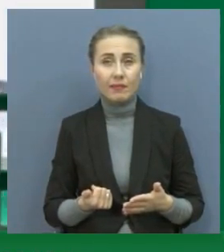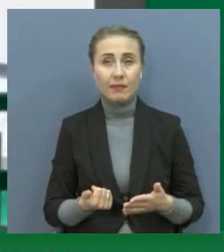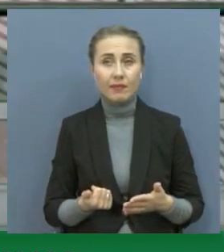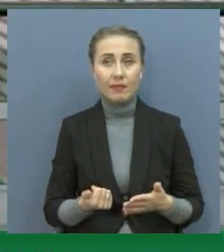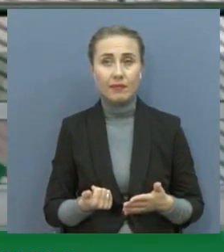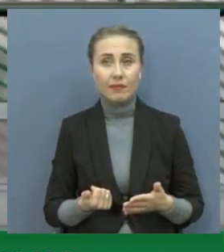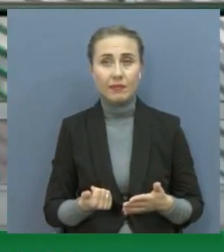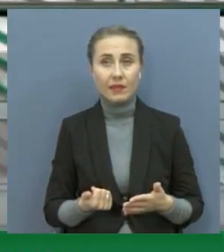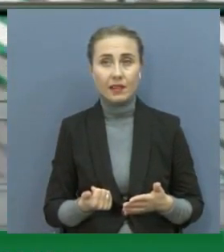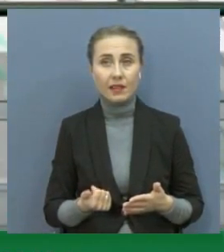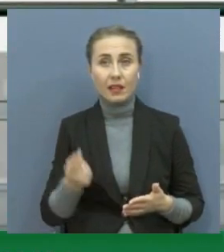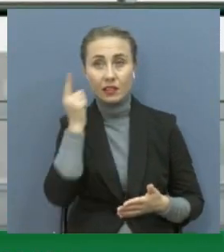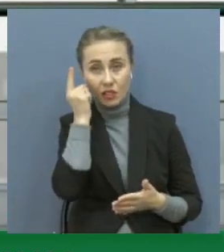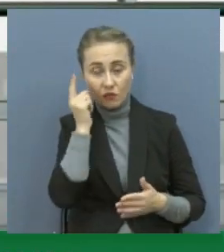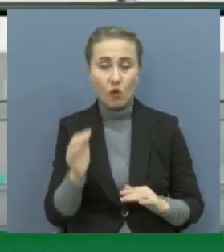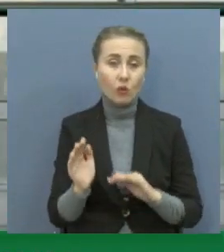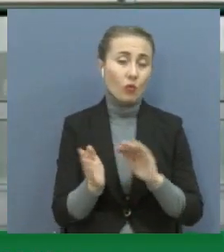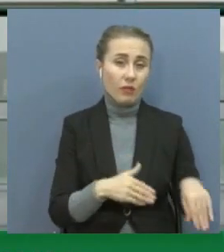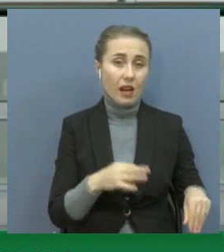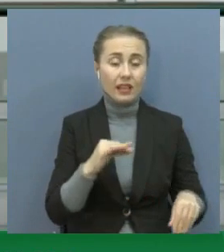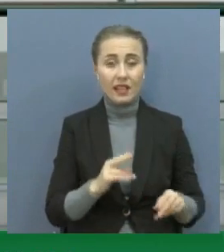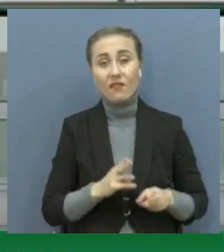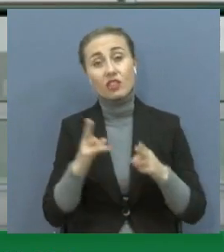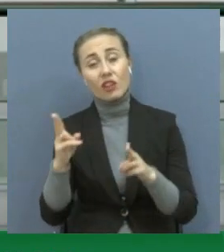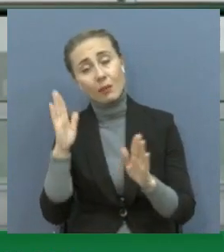выезжать на природу, да? И такие варианты только. Да,